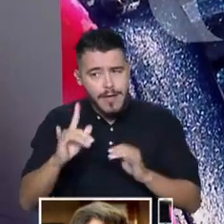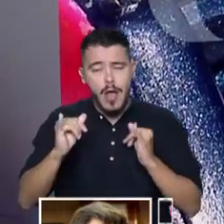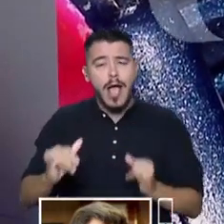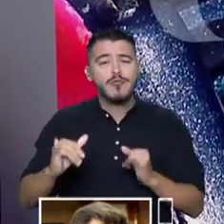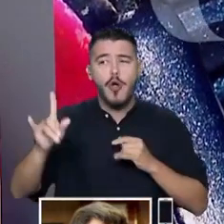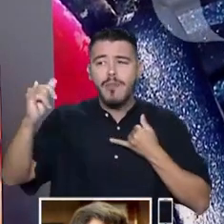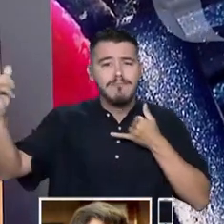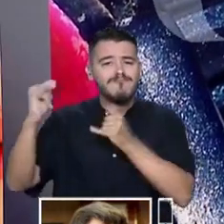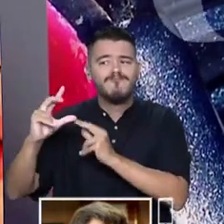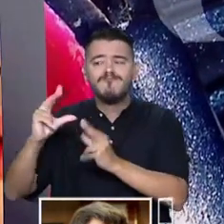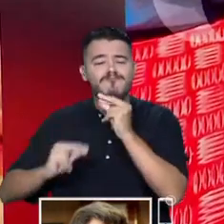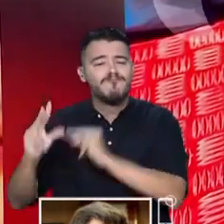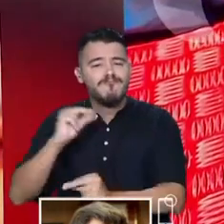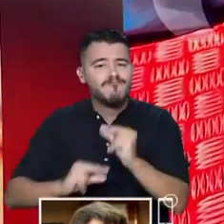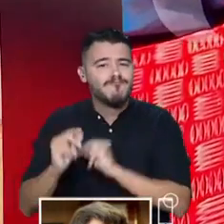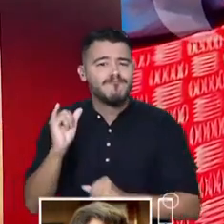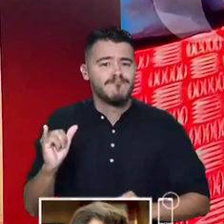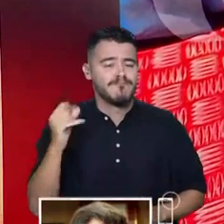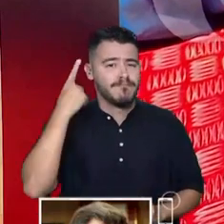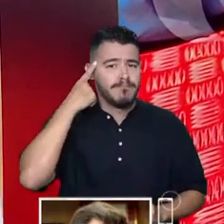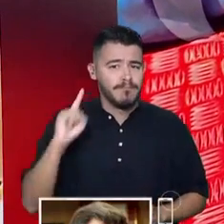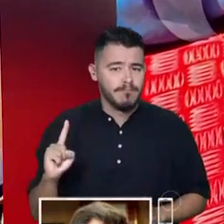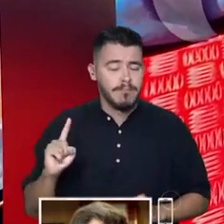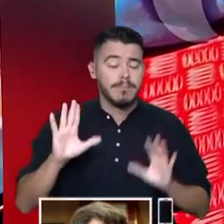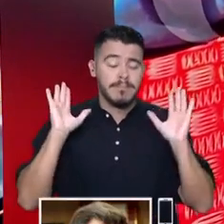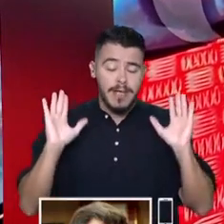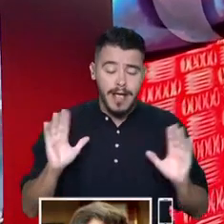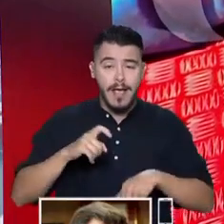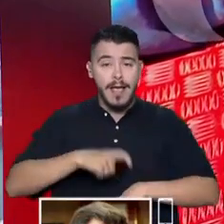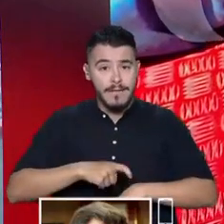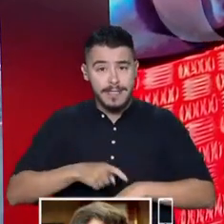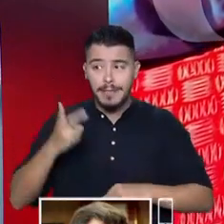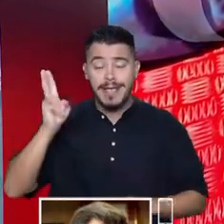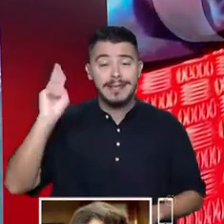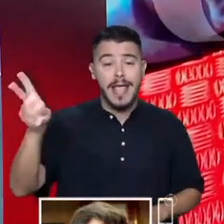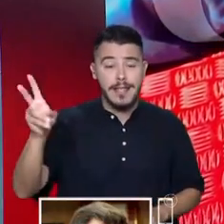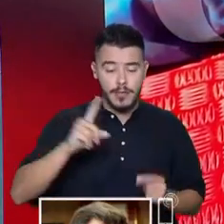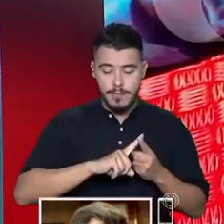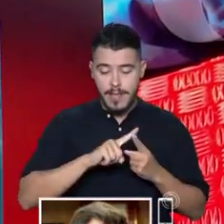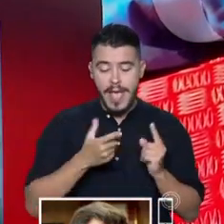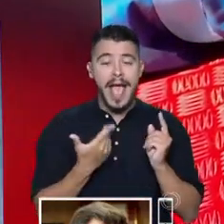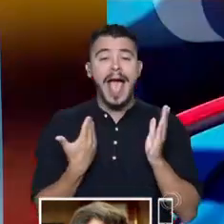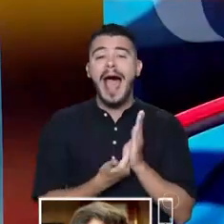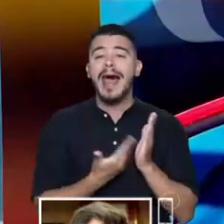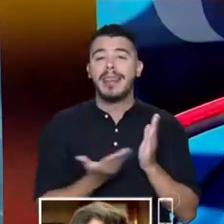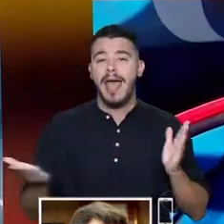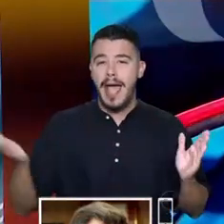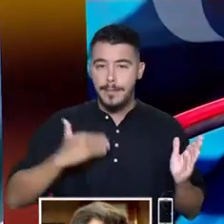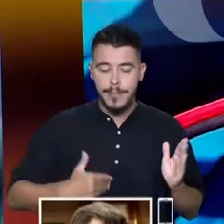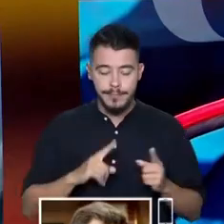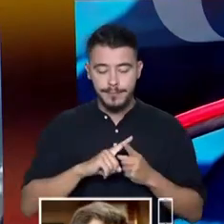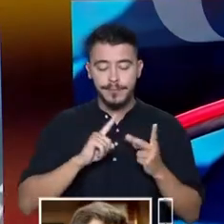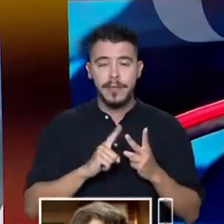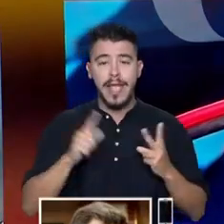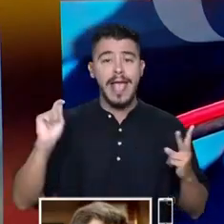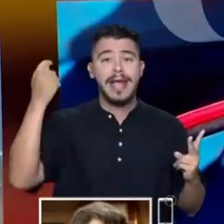απαντήσεις δεν μπορεί να είναι συγκεκριμένες. Αλλά κατηγορείται ότι δεν είχε άδεια, κατηγορείται ότι δεν είχε ρευματοδότηση, ότι